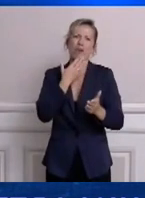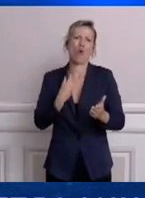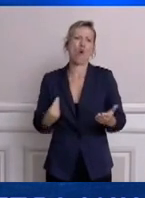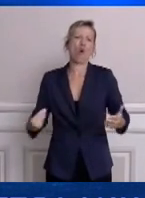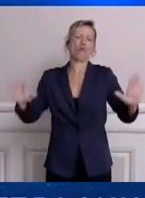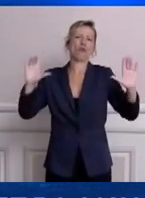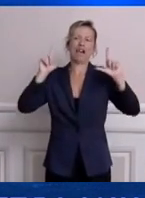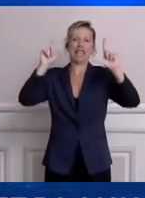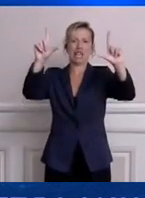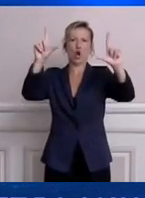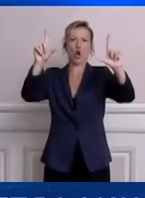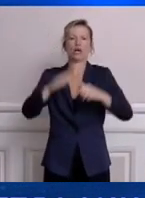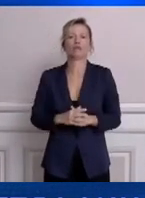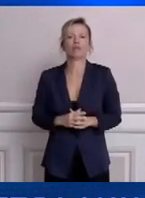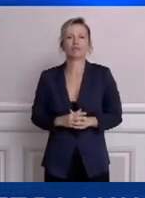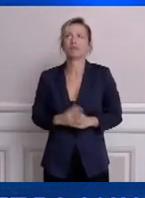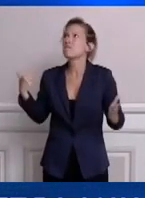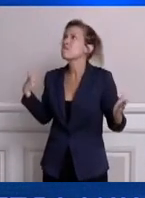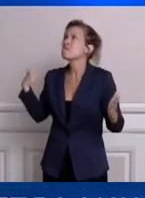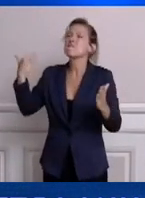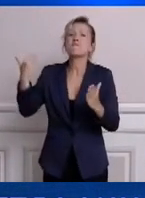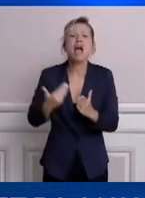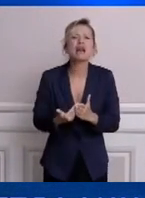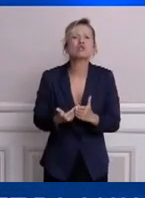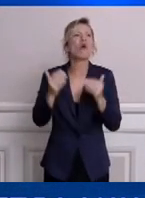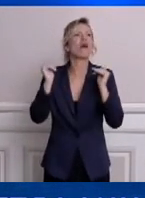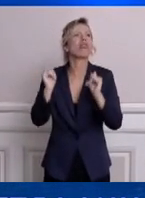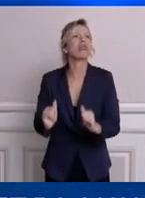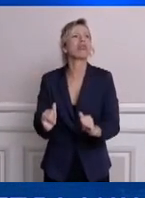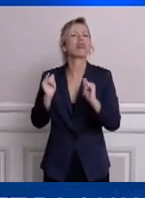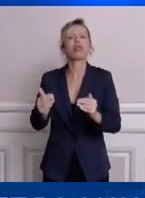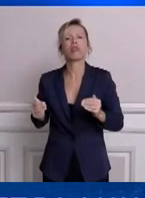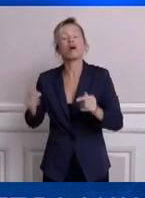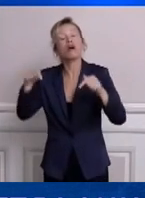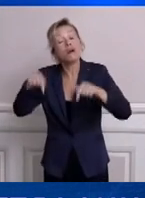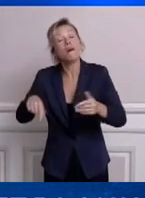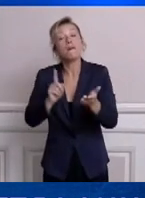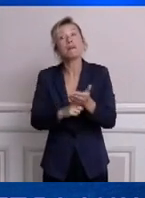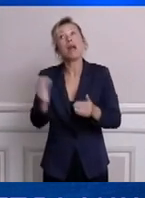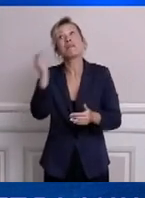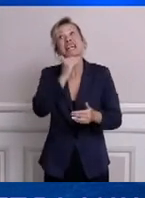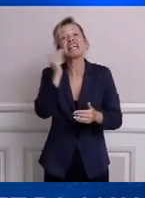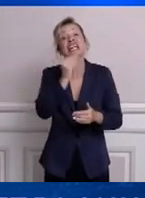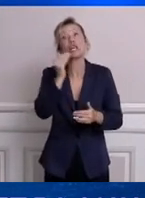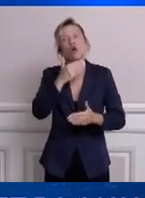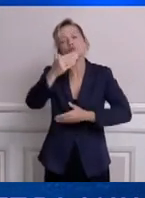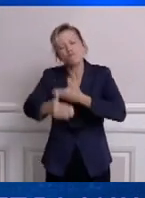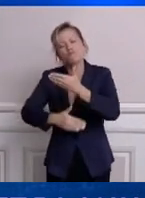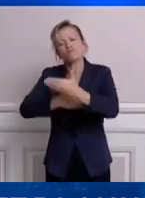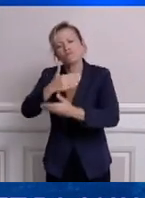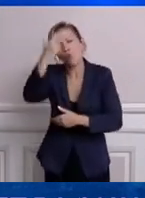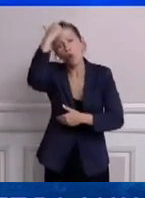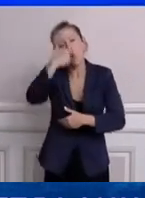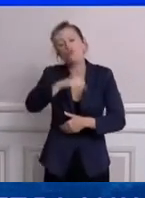μας. Να περάσουμε από τη στασιμότητα στην πρώτη γραμμή. Εκεί είναι η θέση μας. Εκεί έχω και εγώ ταχθεί να βρίσκομαι σε όλη μου τη